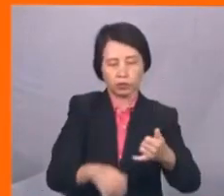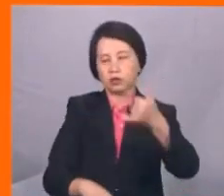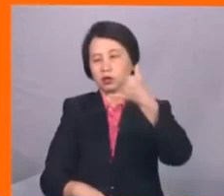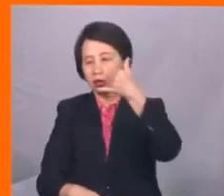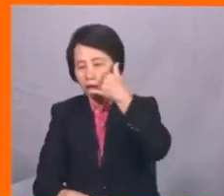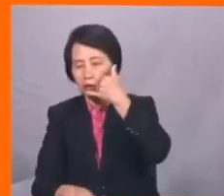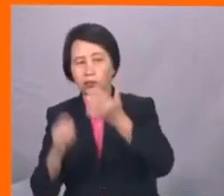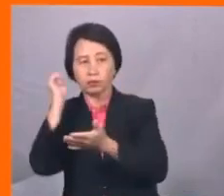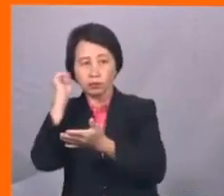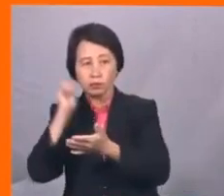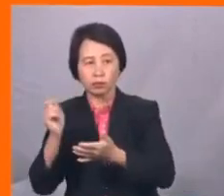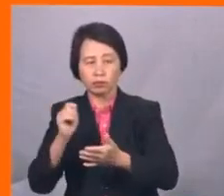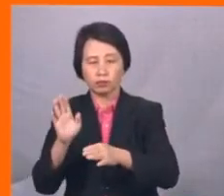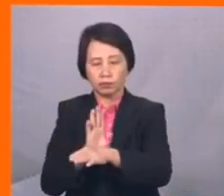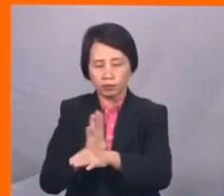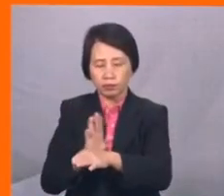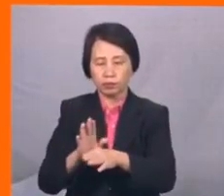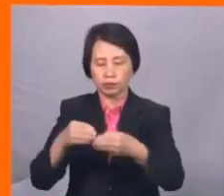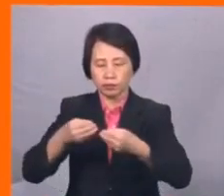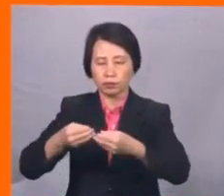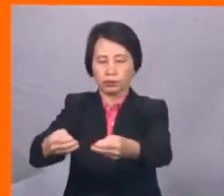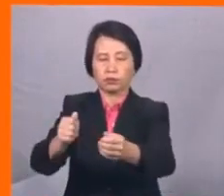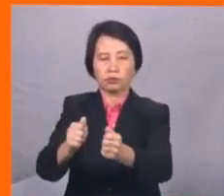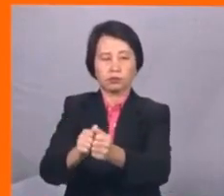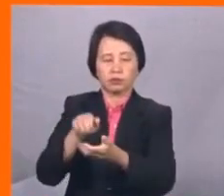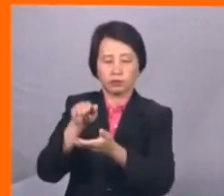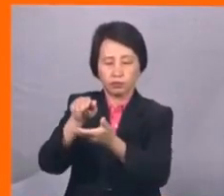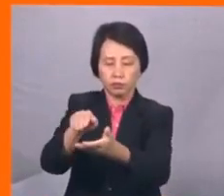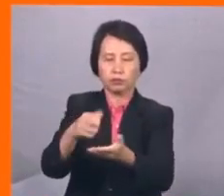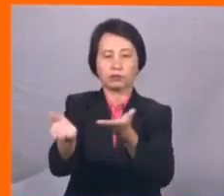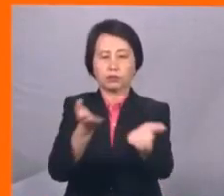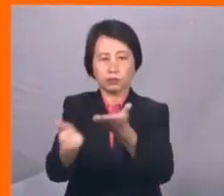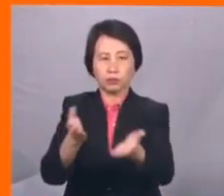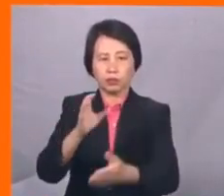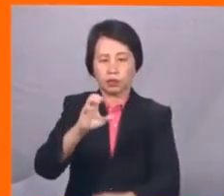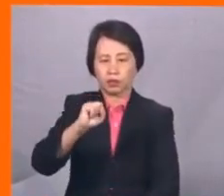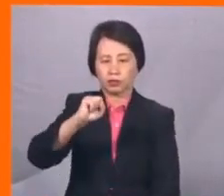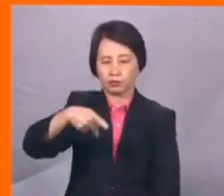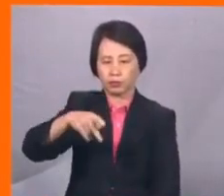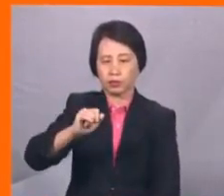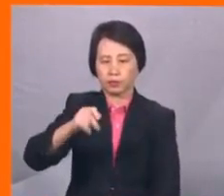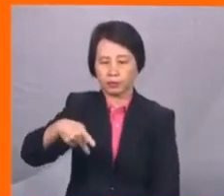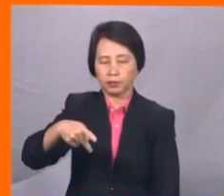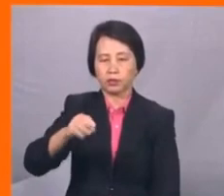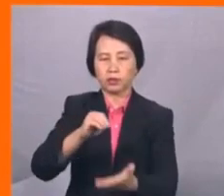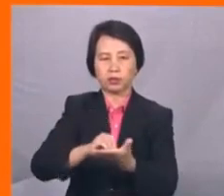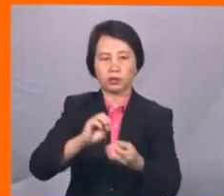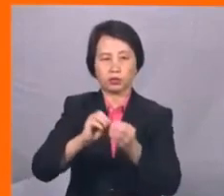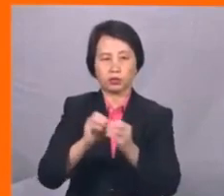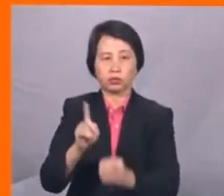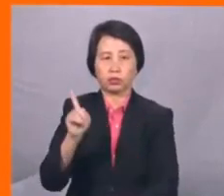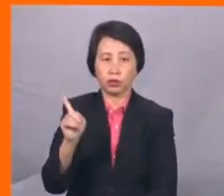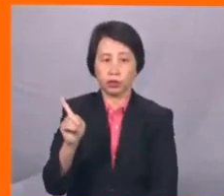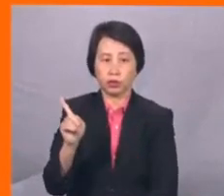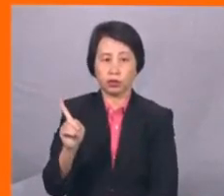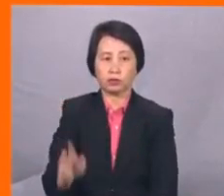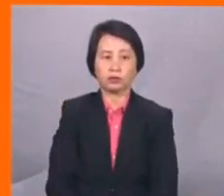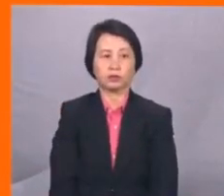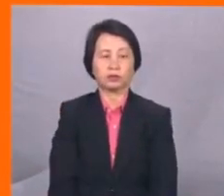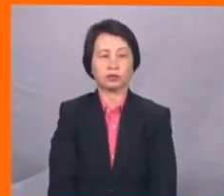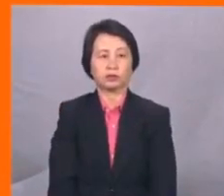menghubungi sekretariat perdagangan pengejaran dan industri Prima tanya SPI Hai deh Kalian terus